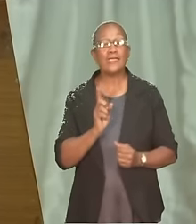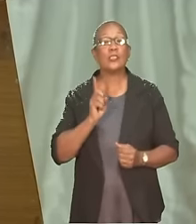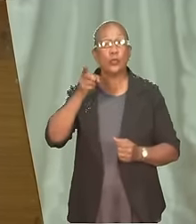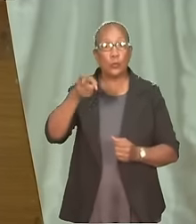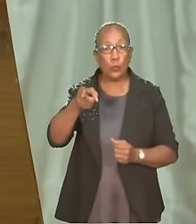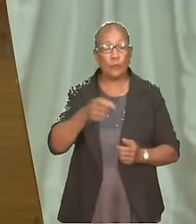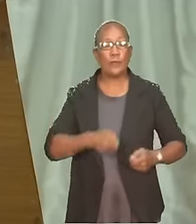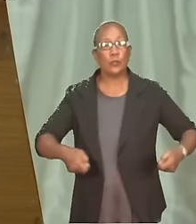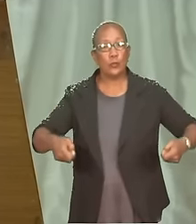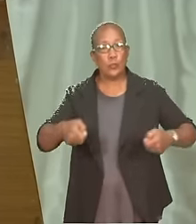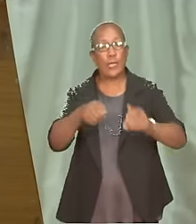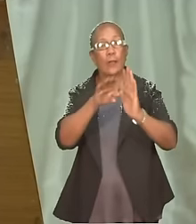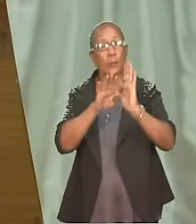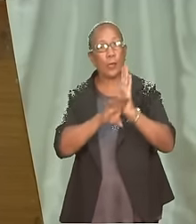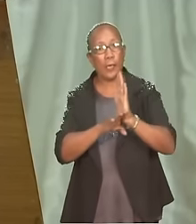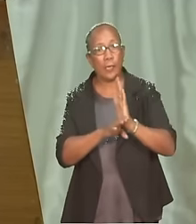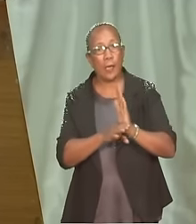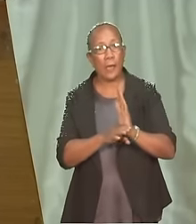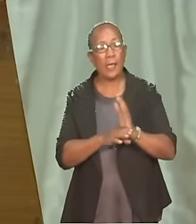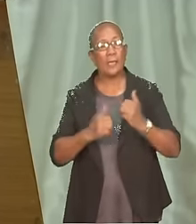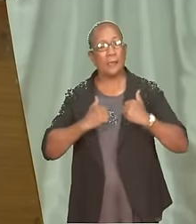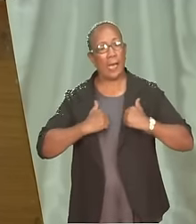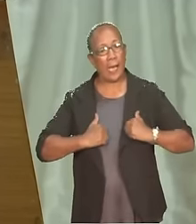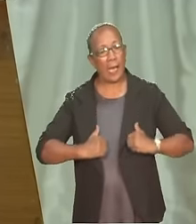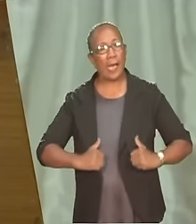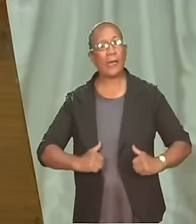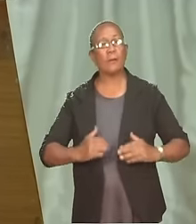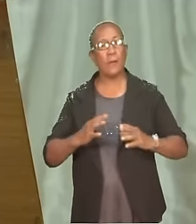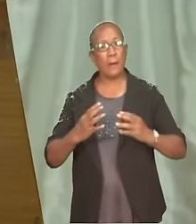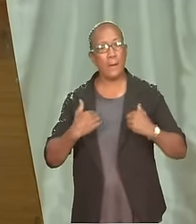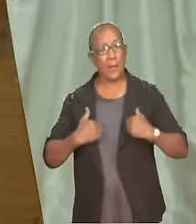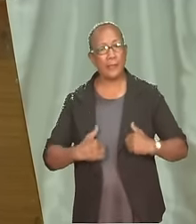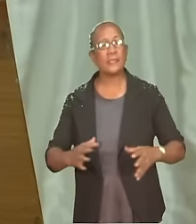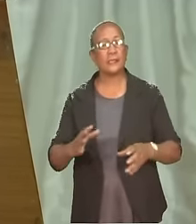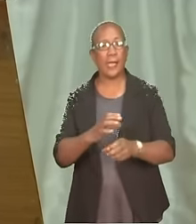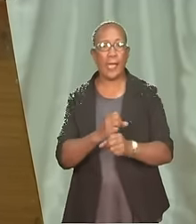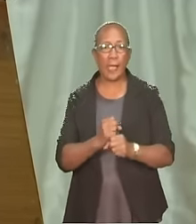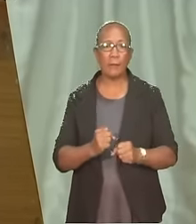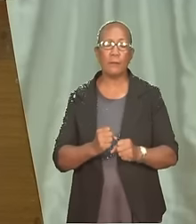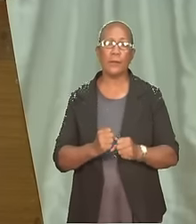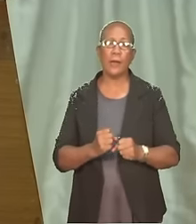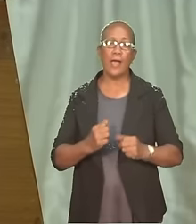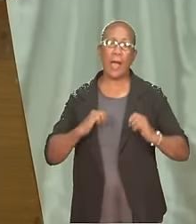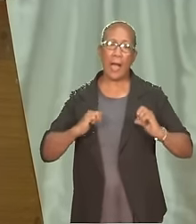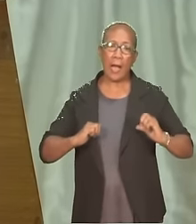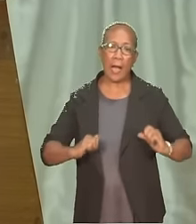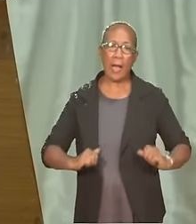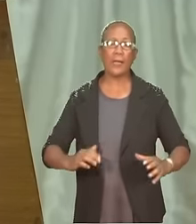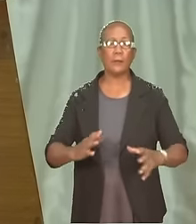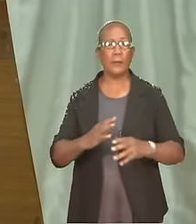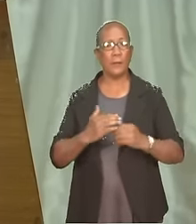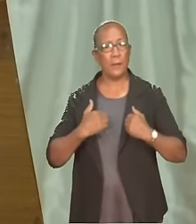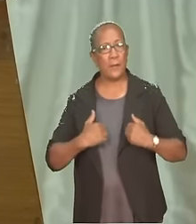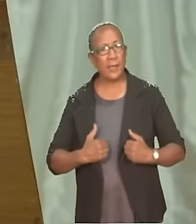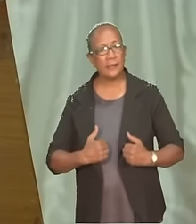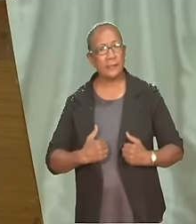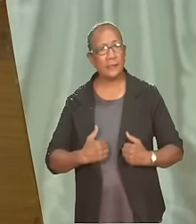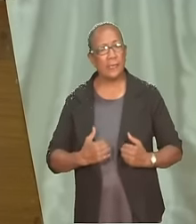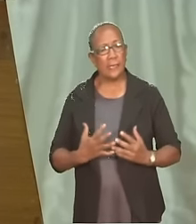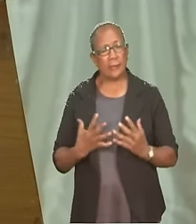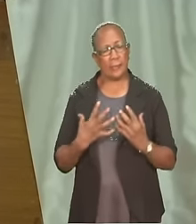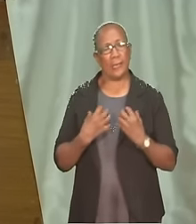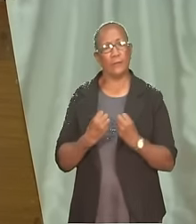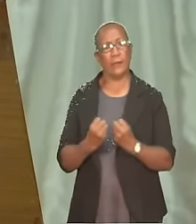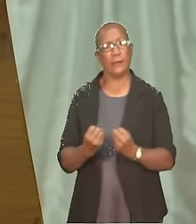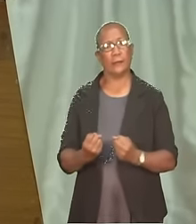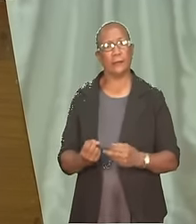sociaal programma. De kwetsbare groepen beschermen. De personen, de groepen die de impact van de afbouw van de